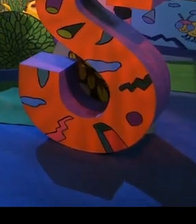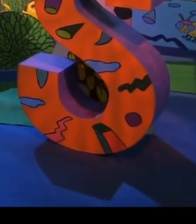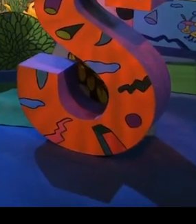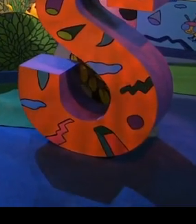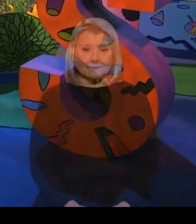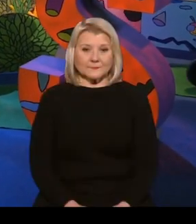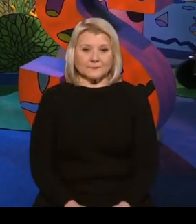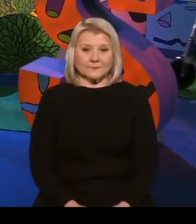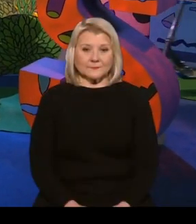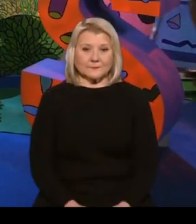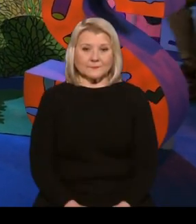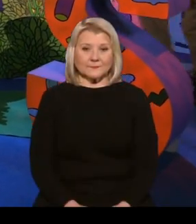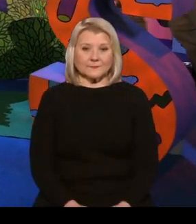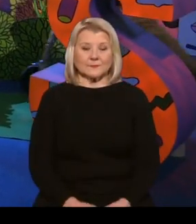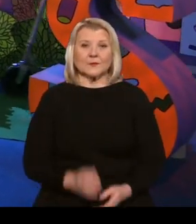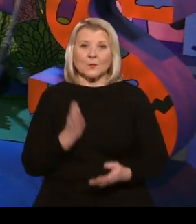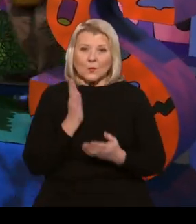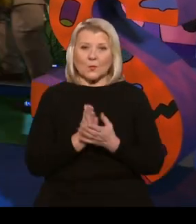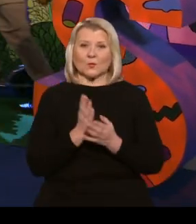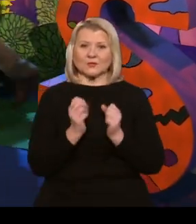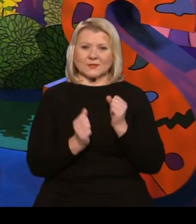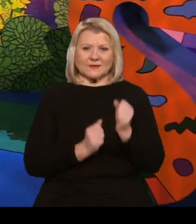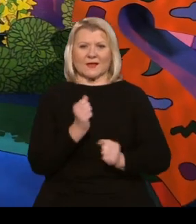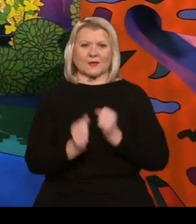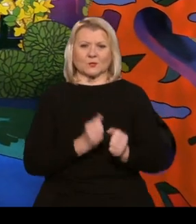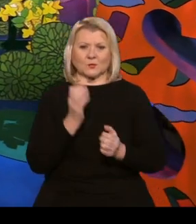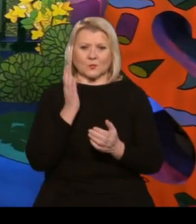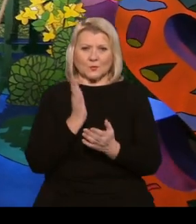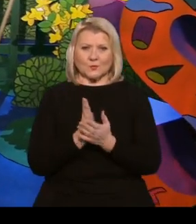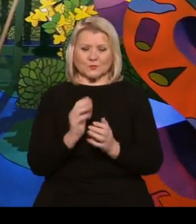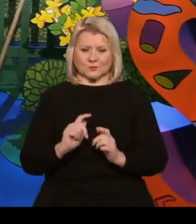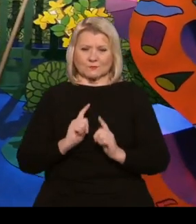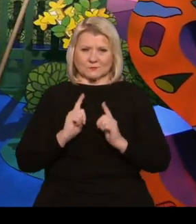Je, jedu a brzdím.